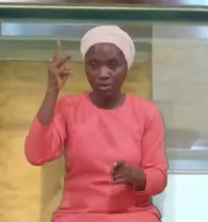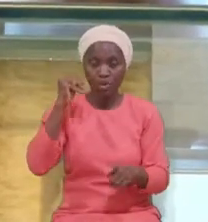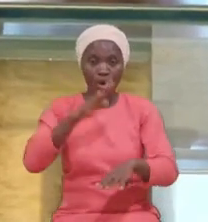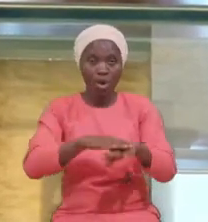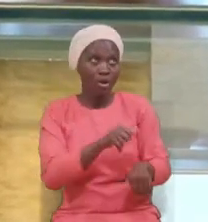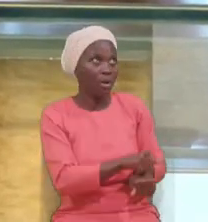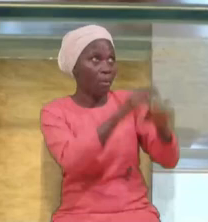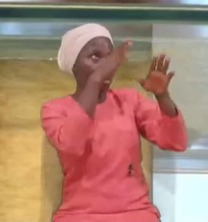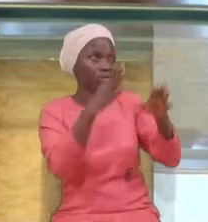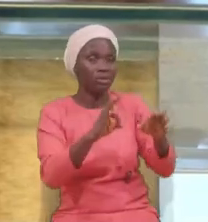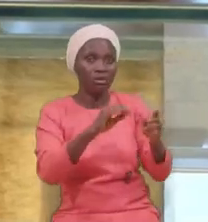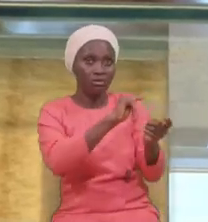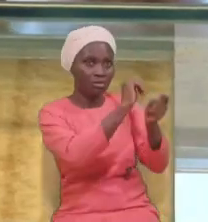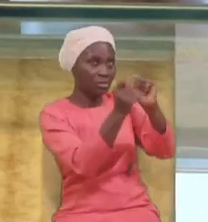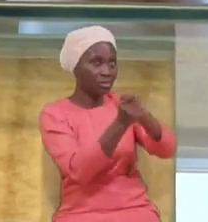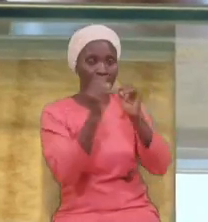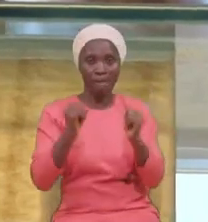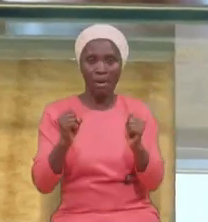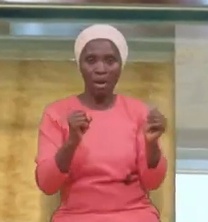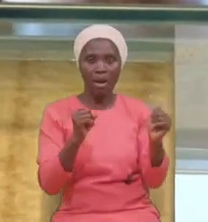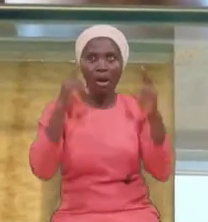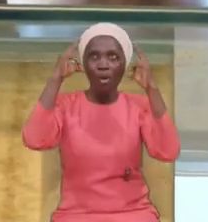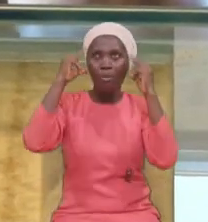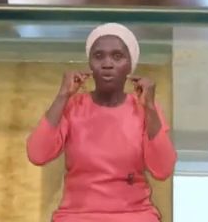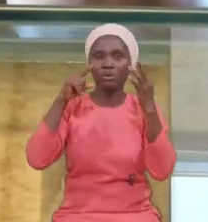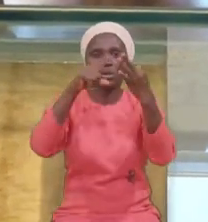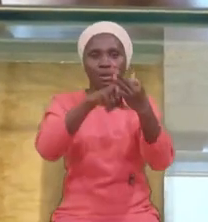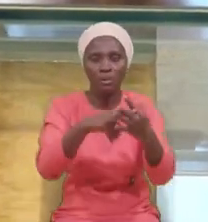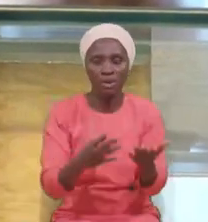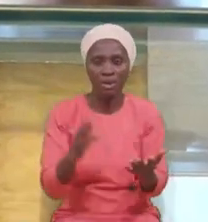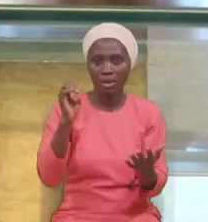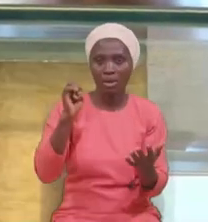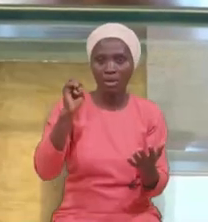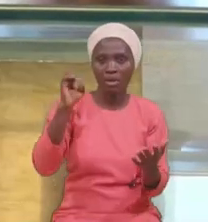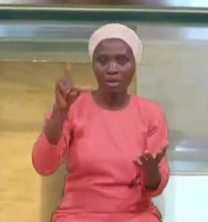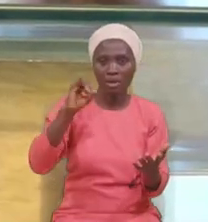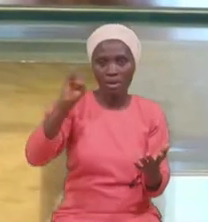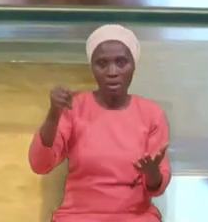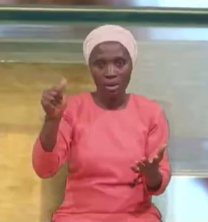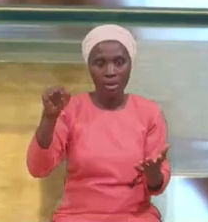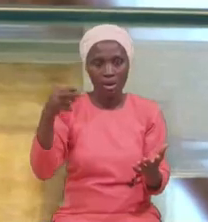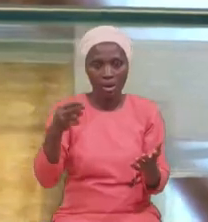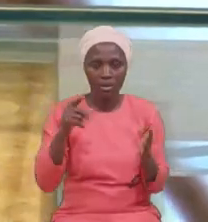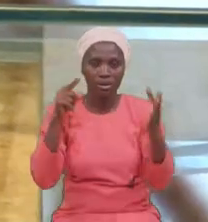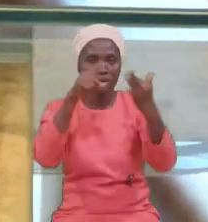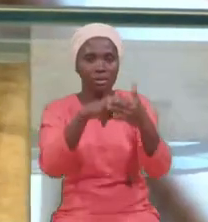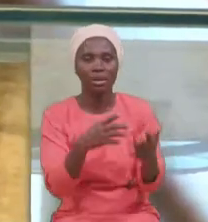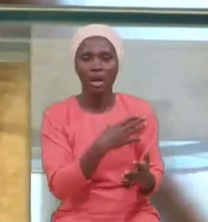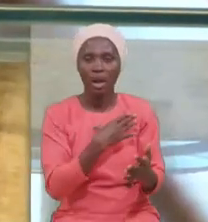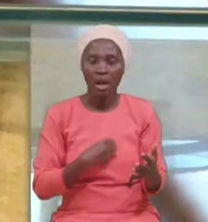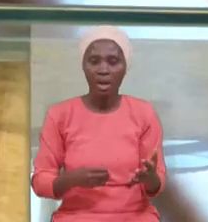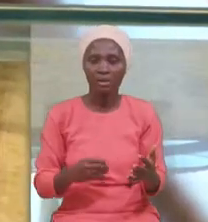la montagne de transfiguration, Moïse est apparu, Élie est apparu, et puis les